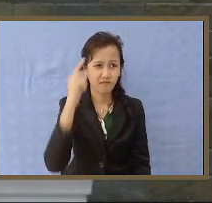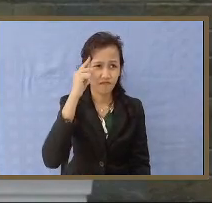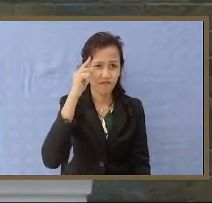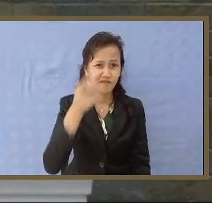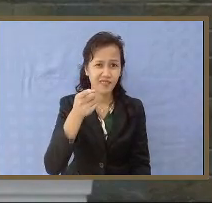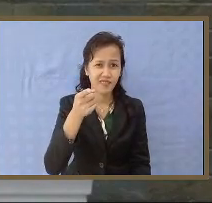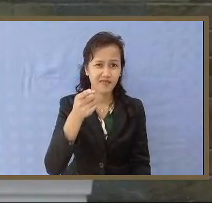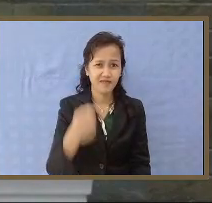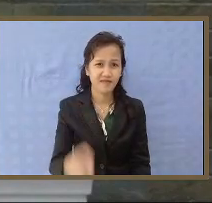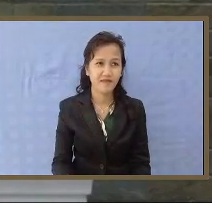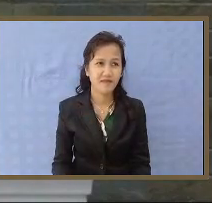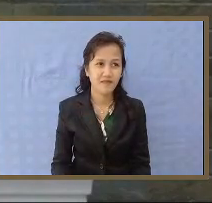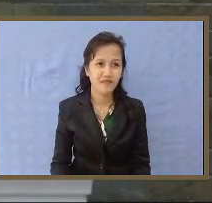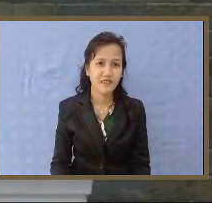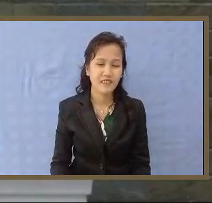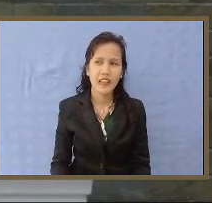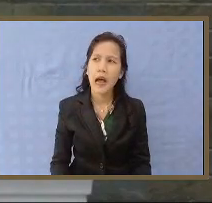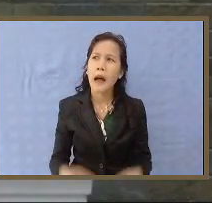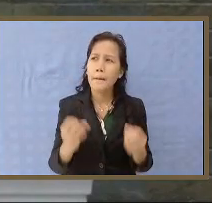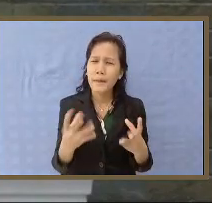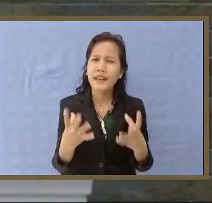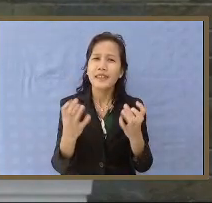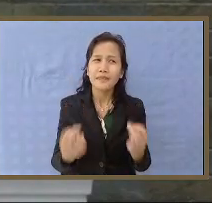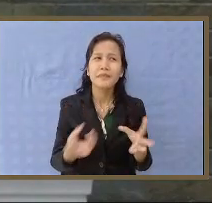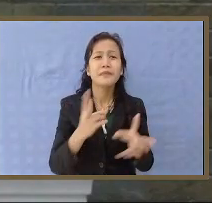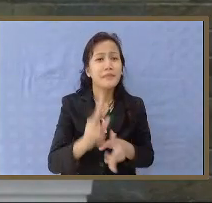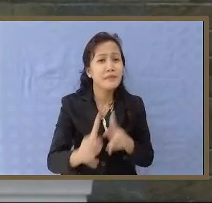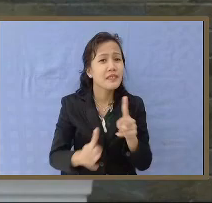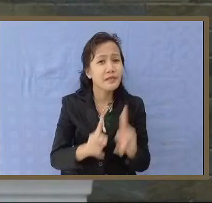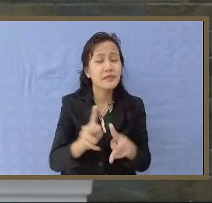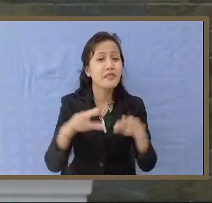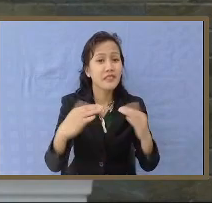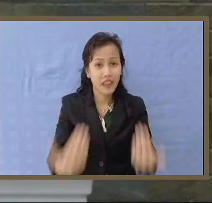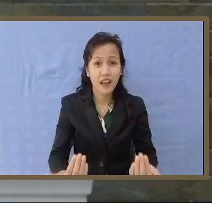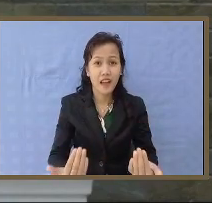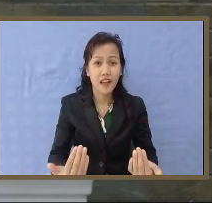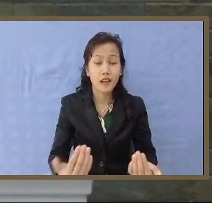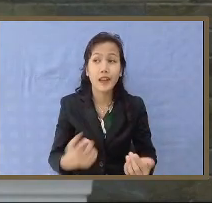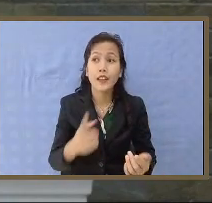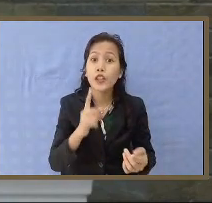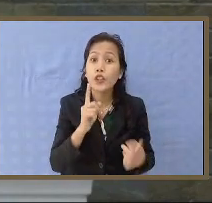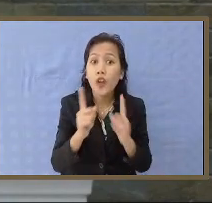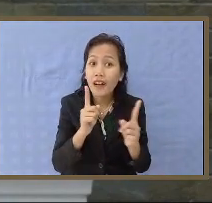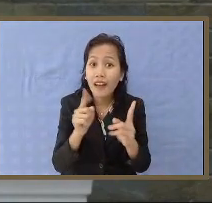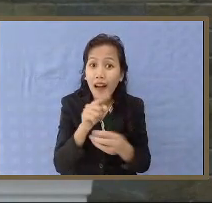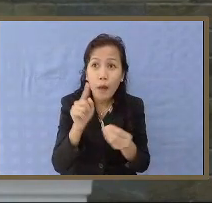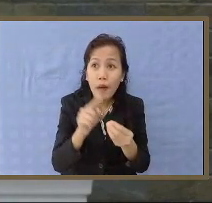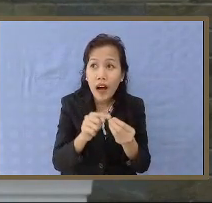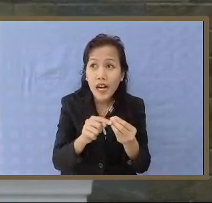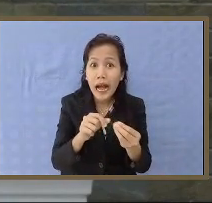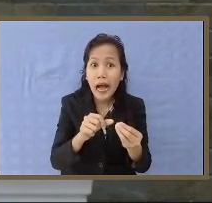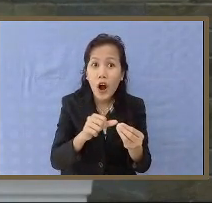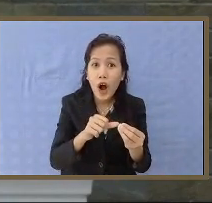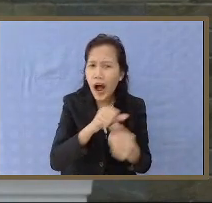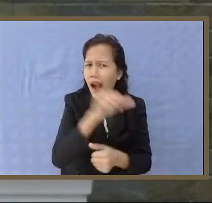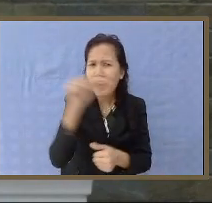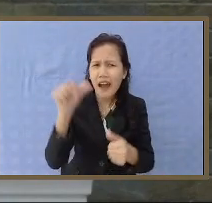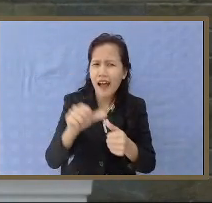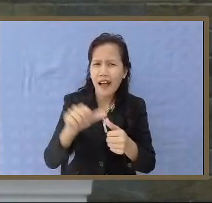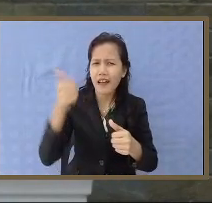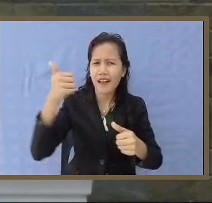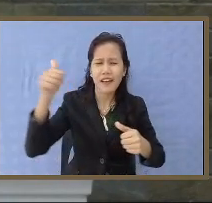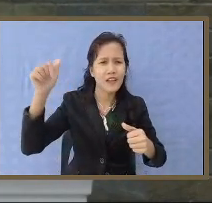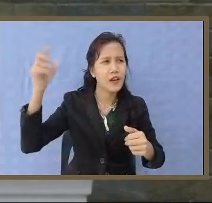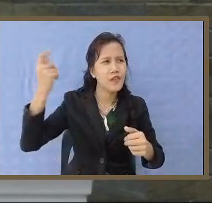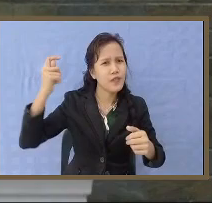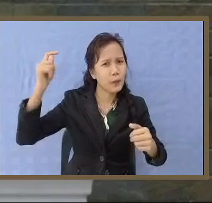Oh, ulitin ko po. Maraming mga tao ngayon, I'm talking about all over the world, I'm talking about Filipino. Maging particular po